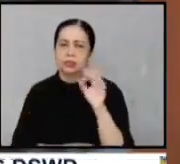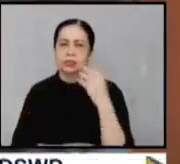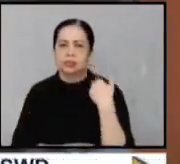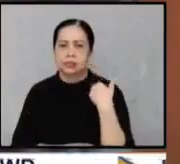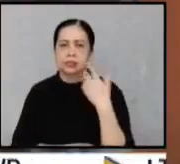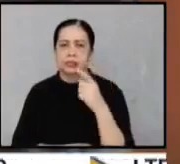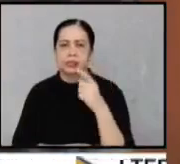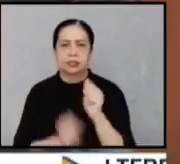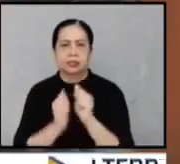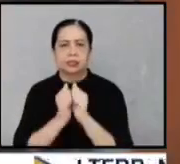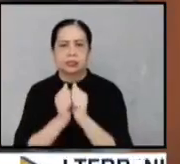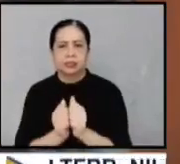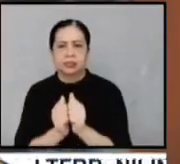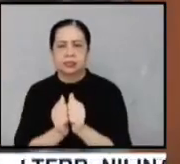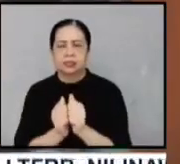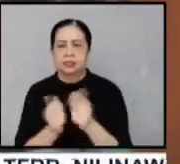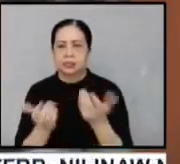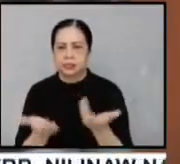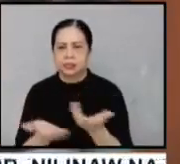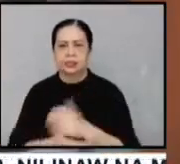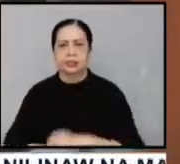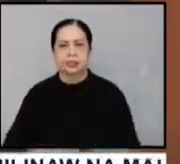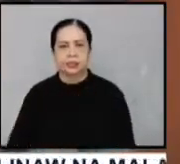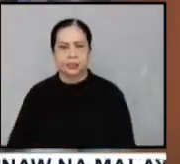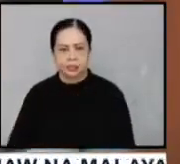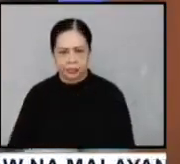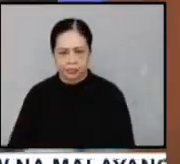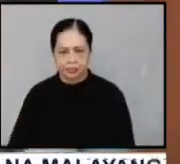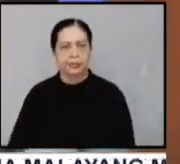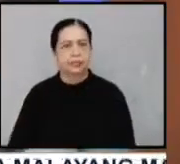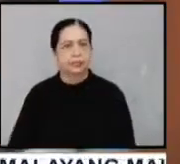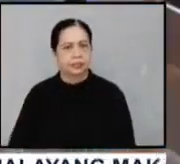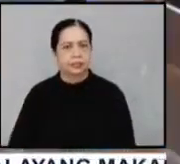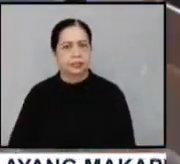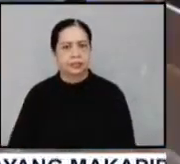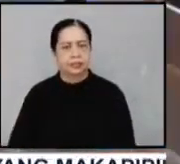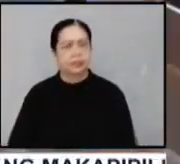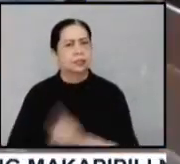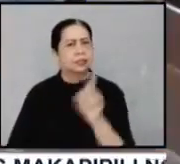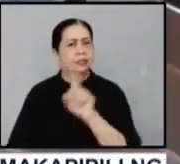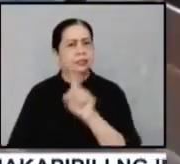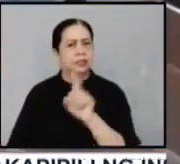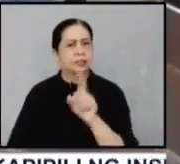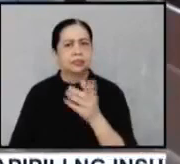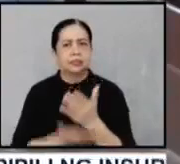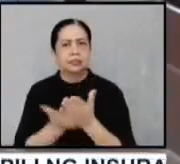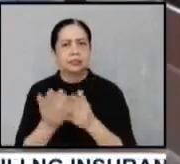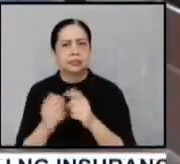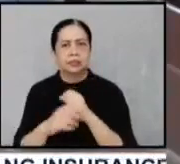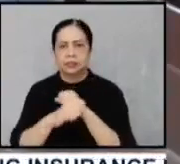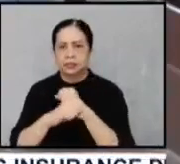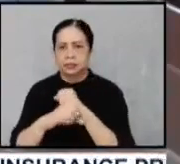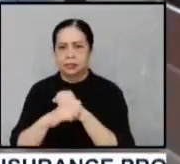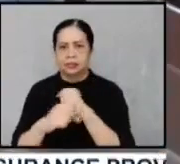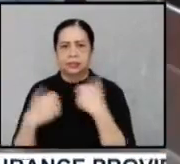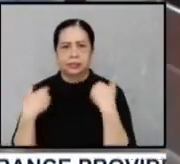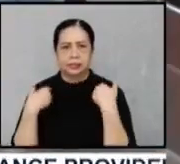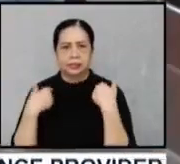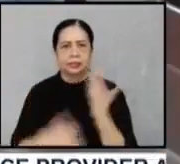yung mga ating mga kasama dyan. Yes. Mm-hmm. Alright, ma'am, alin, ano po ba yung ilan sa mga advocacies ang meron ng We Care